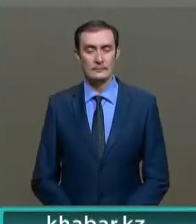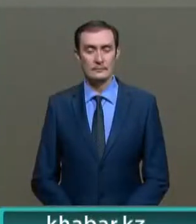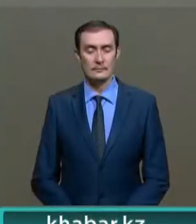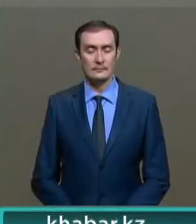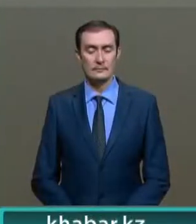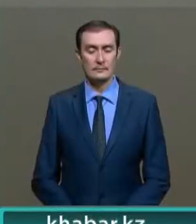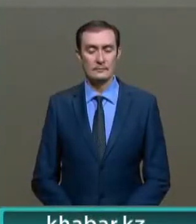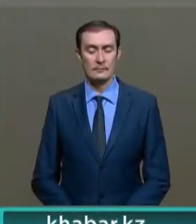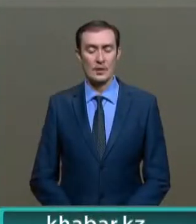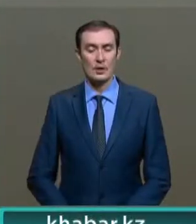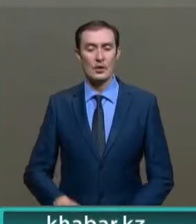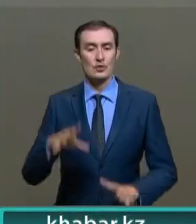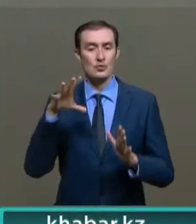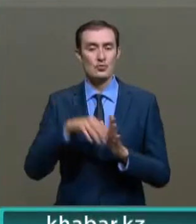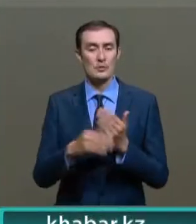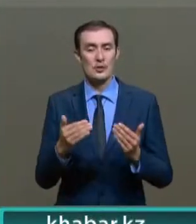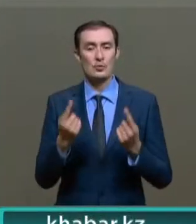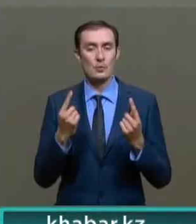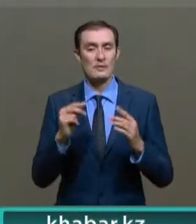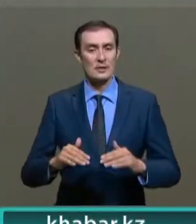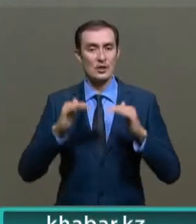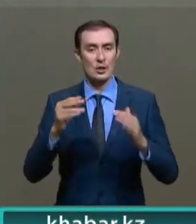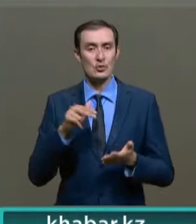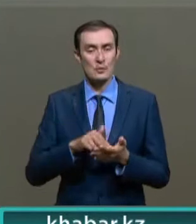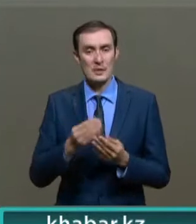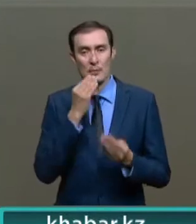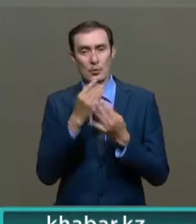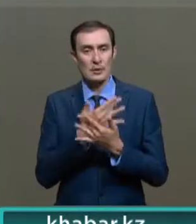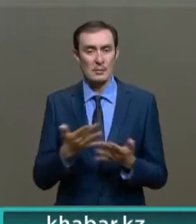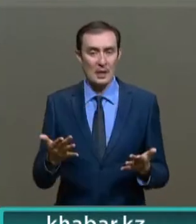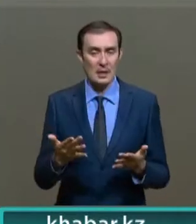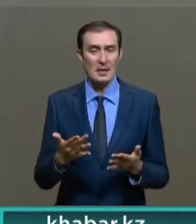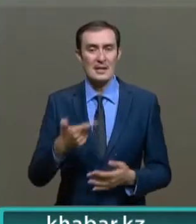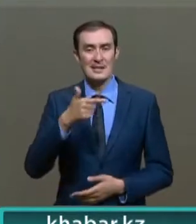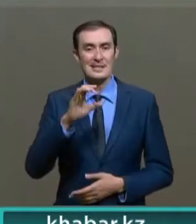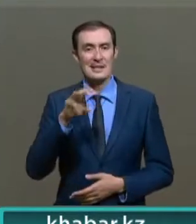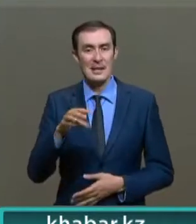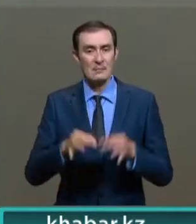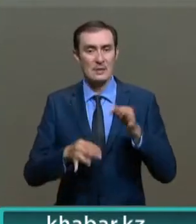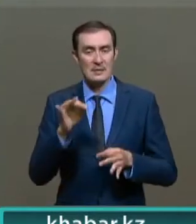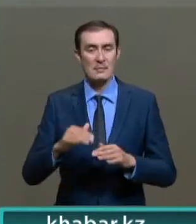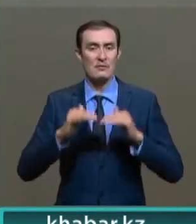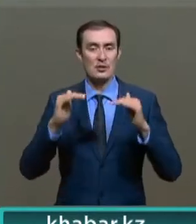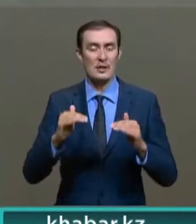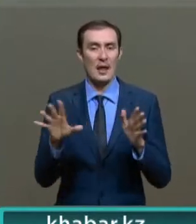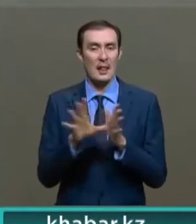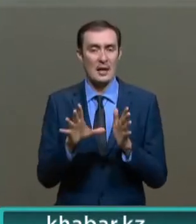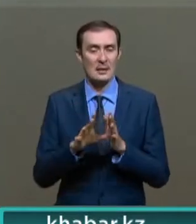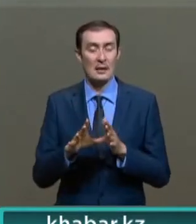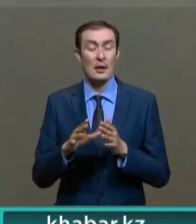с учетом произошедшего значительного скачка цен на продукты питания горюче-смазочные материалы роста цен на электроэнергию